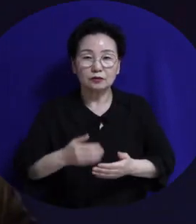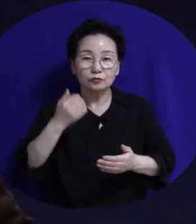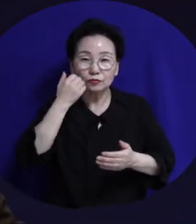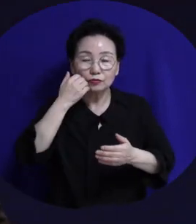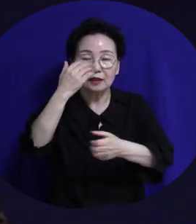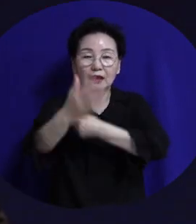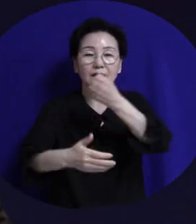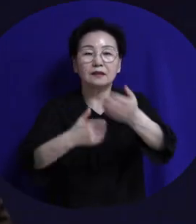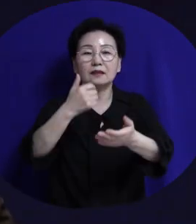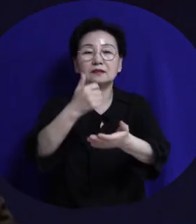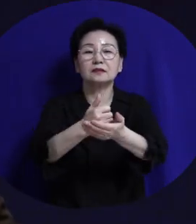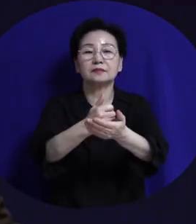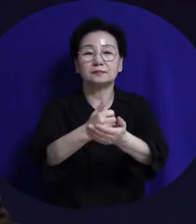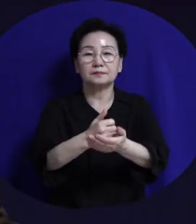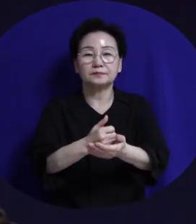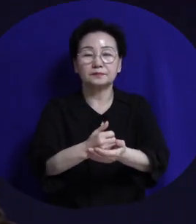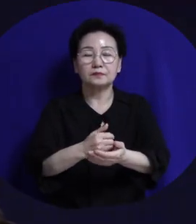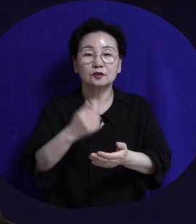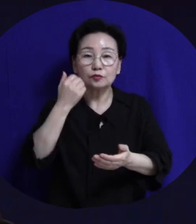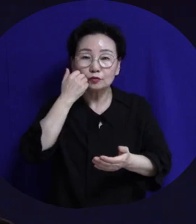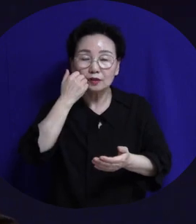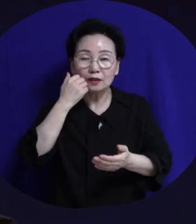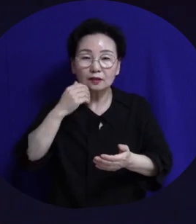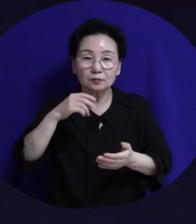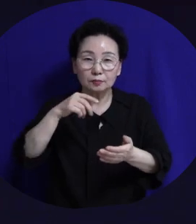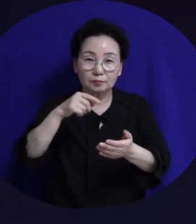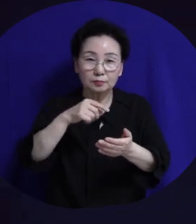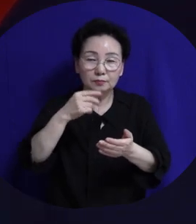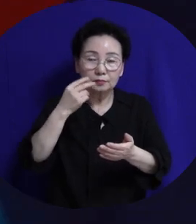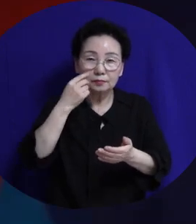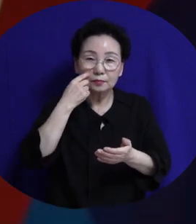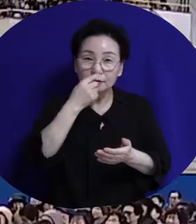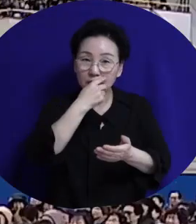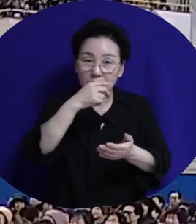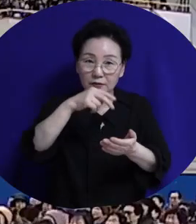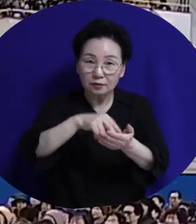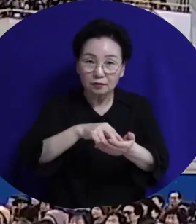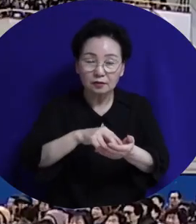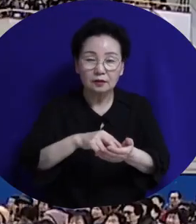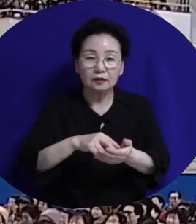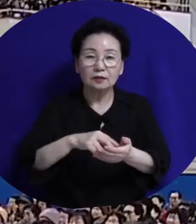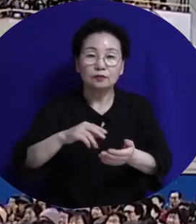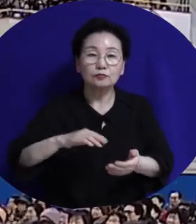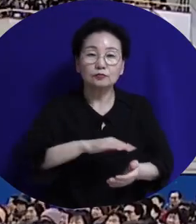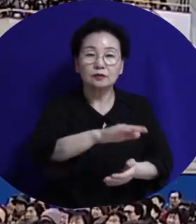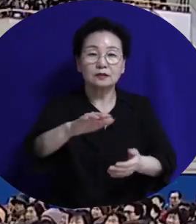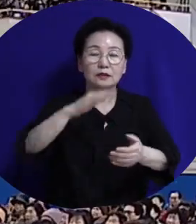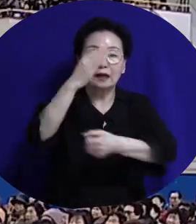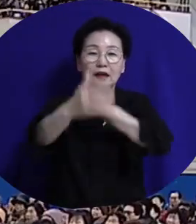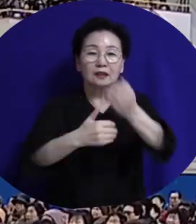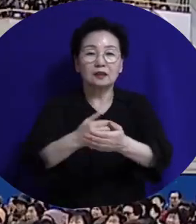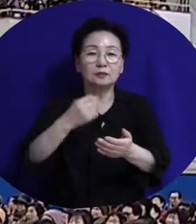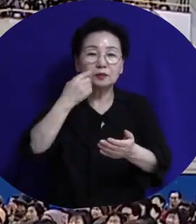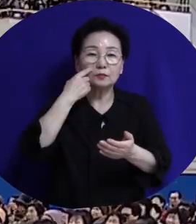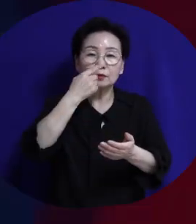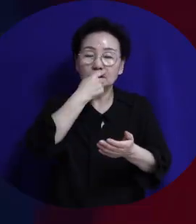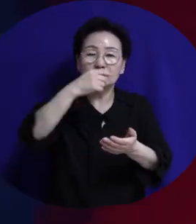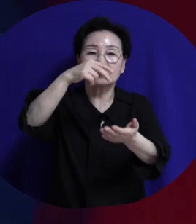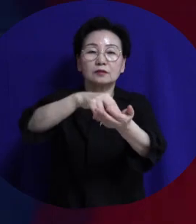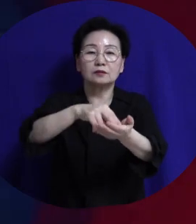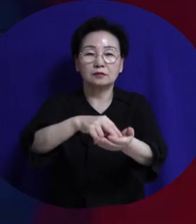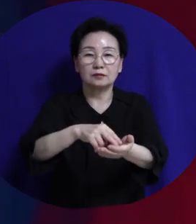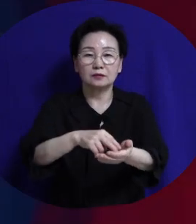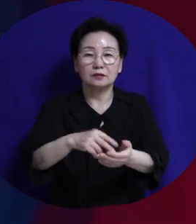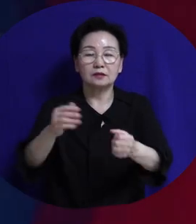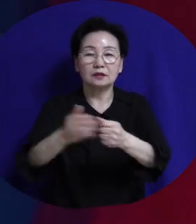누가 보증 섰냐 이게요. 여러분과 나는 하나님의 보증성을 믿어봅시다. 하나님이 보증을 섰다는 겁니다. 그렇기